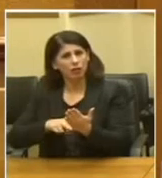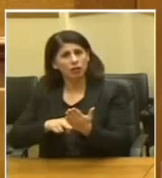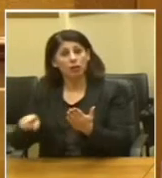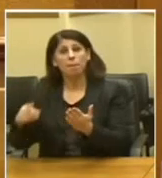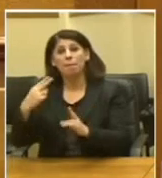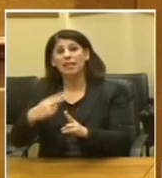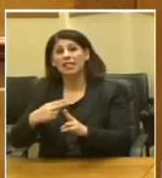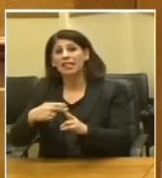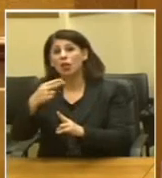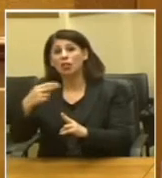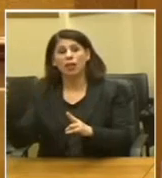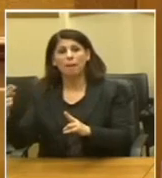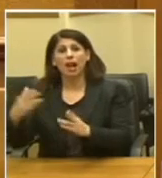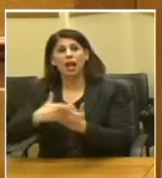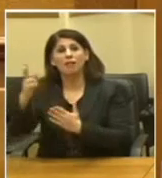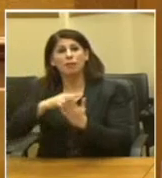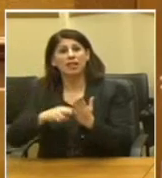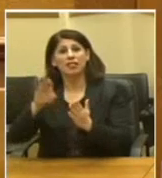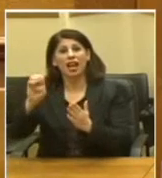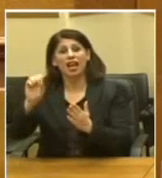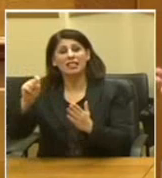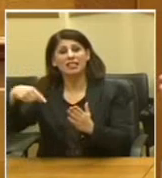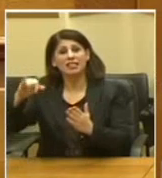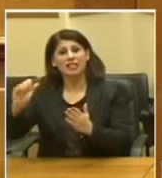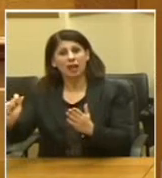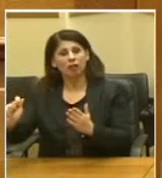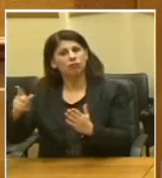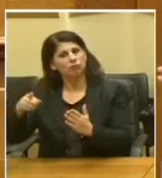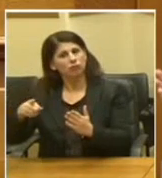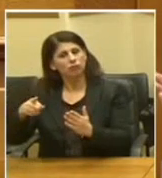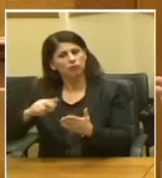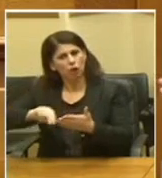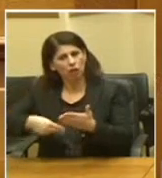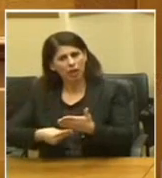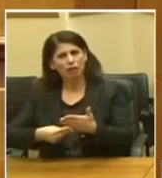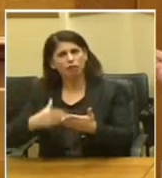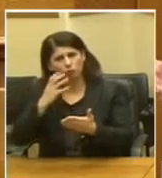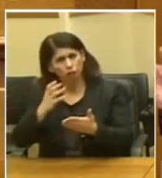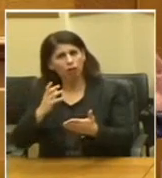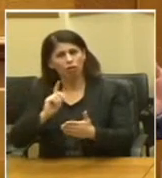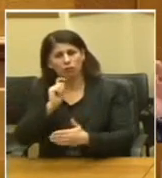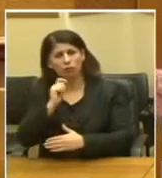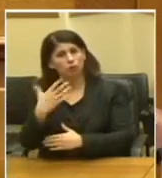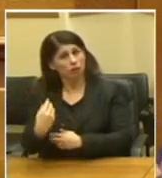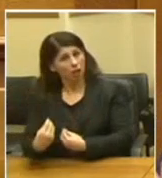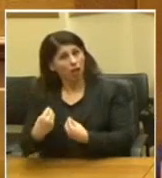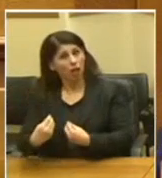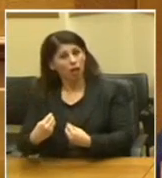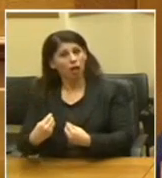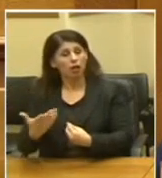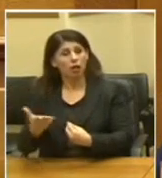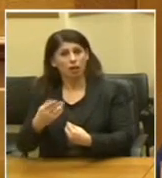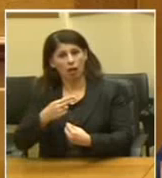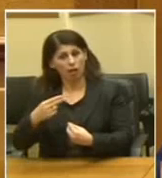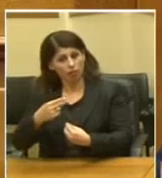θέμα στην εφημερίδα Εστία με την υπογραφή ενός έγκριτου του δημοσιογράφου, ο οποίος συνήθως έχει καλό ρεπορτάζ από τον πολιτικό σας χώρο.